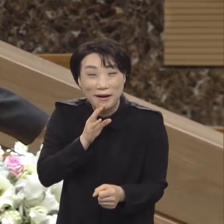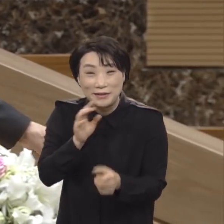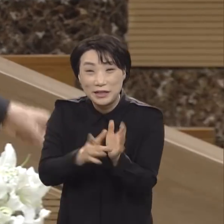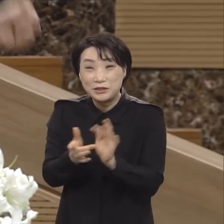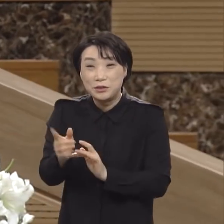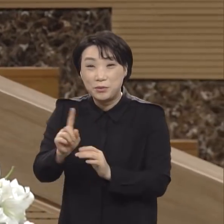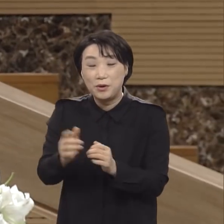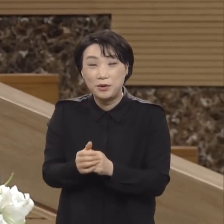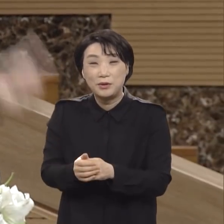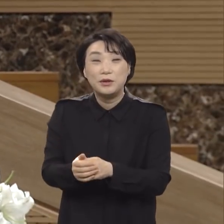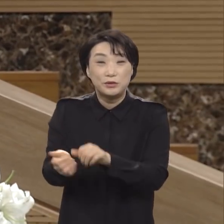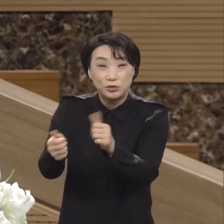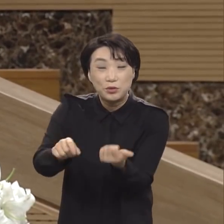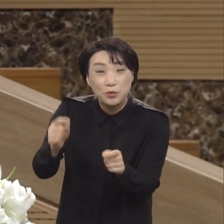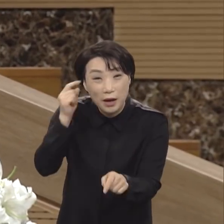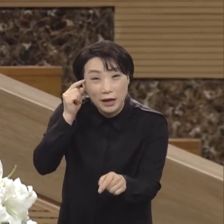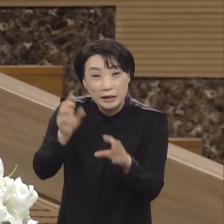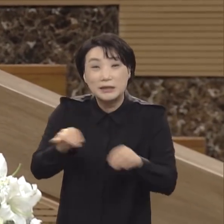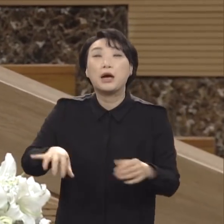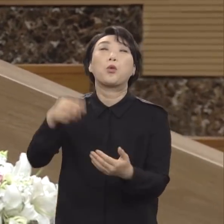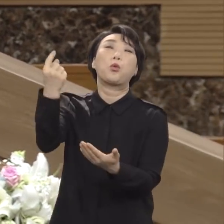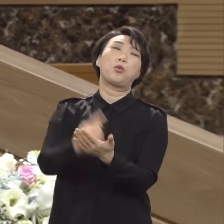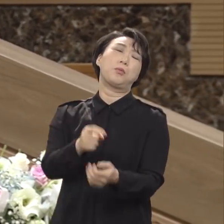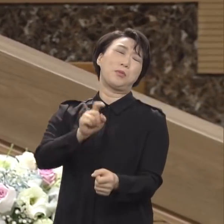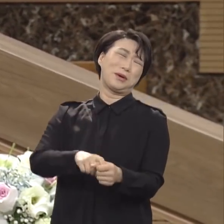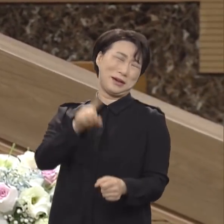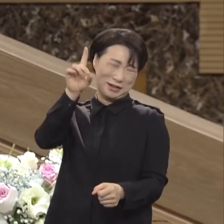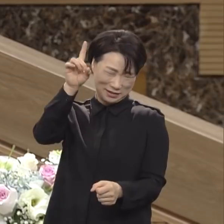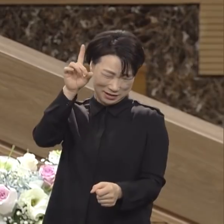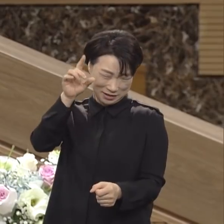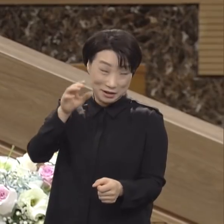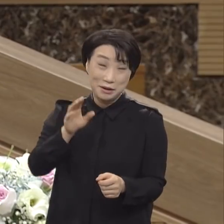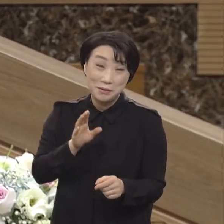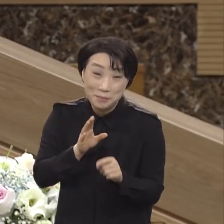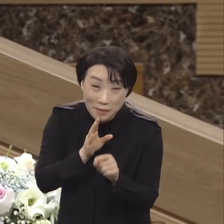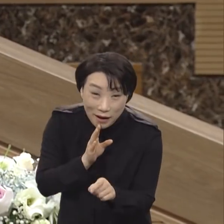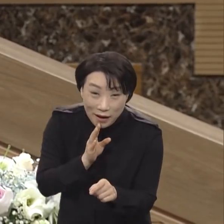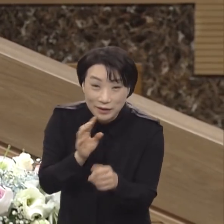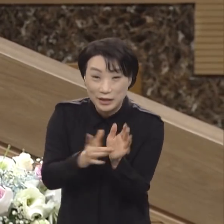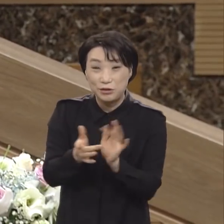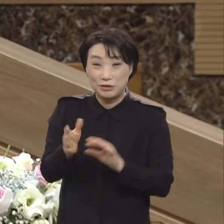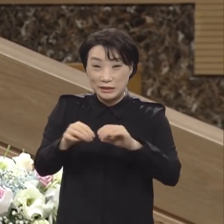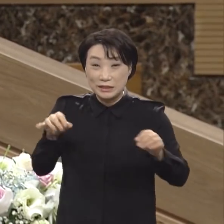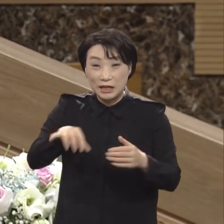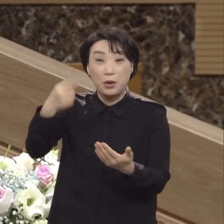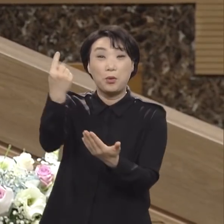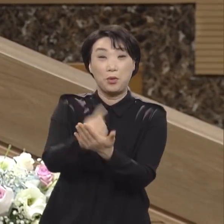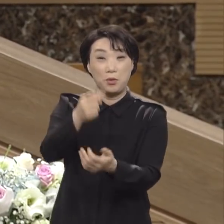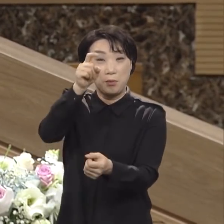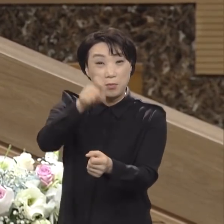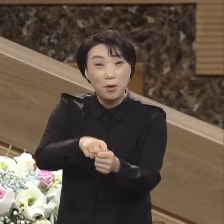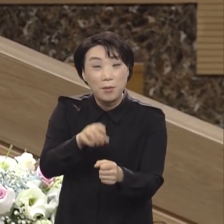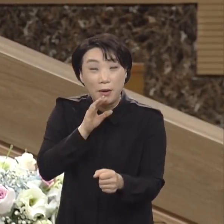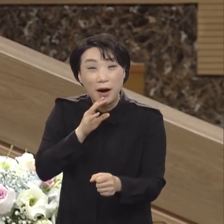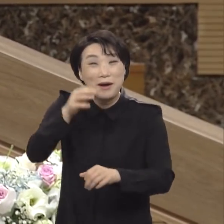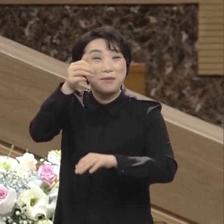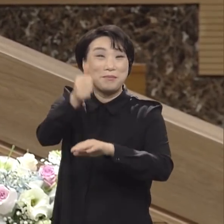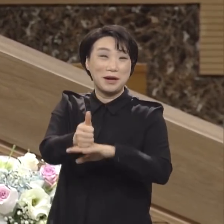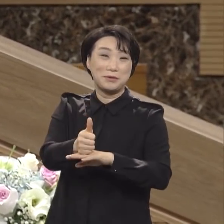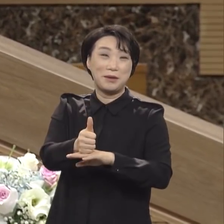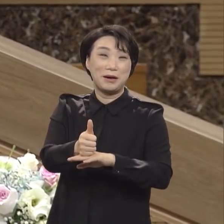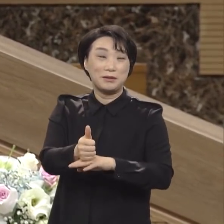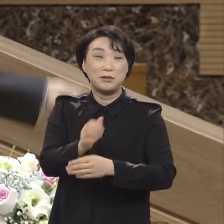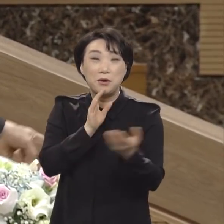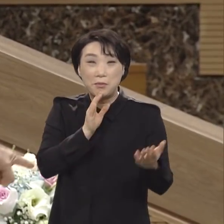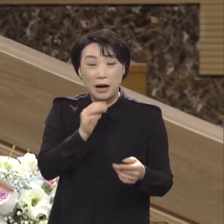이 땅에 오신 목적이었다 이 말입니다. 아주 그 예수가 이 땅에 오신 목적의 아름다운 작품을